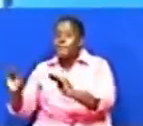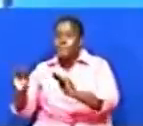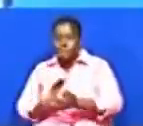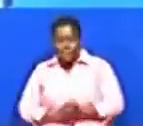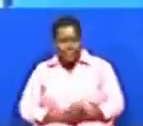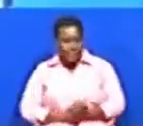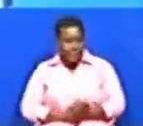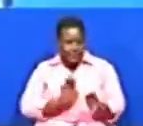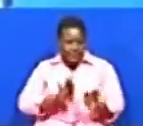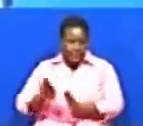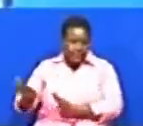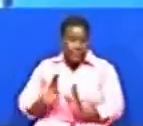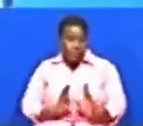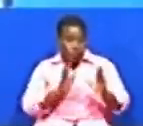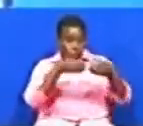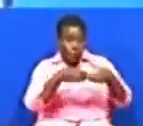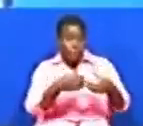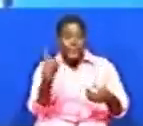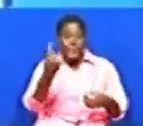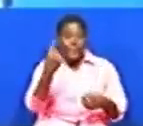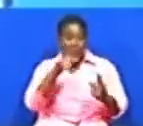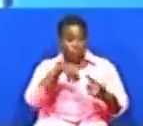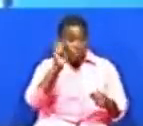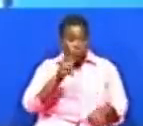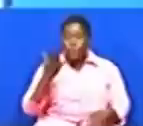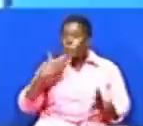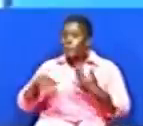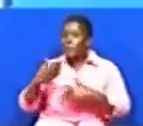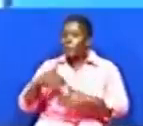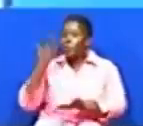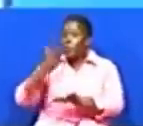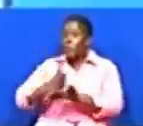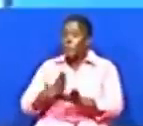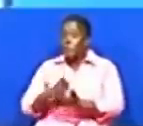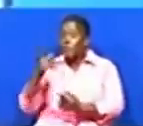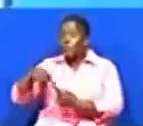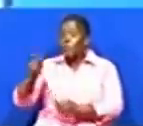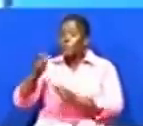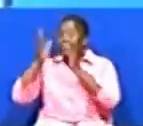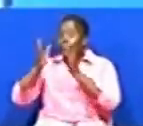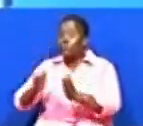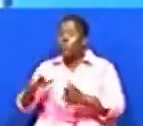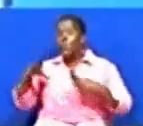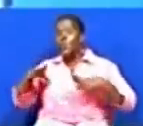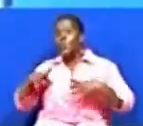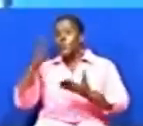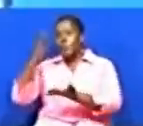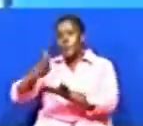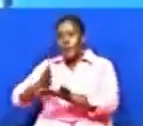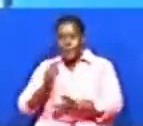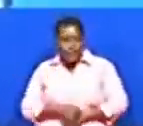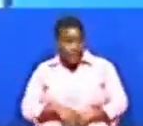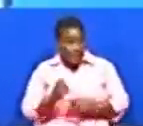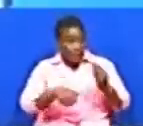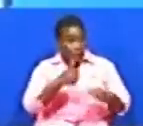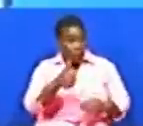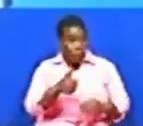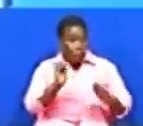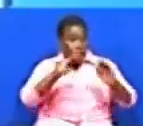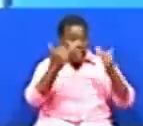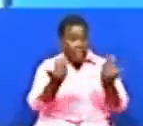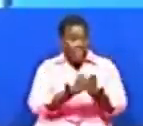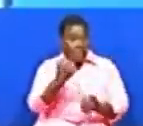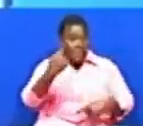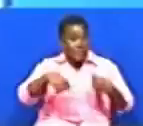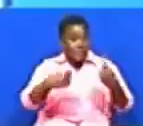kuelimishwa. Tume ya Taifa ya Uchaguzi imetakiwa kuhakikisha uchaguzi mkuu unakuwa huru na wa haki. Kauli hiyo